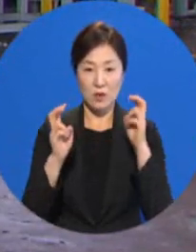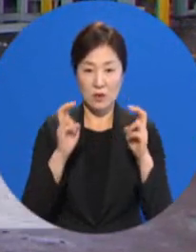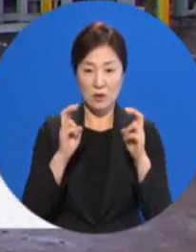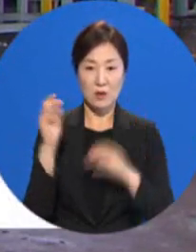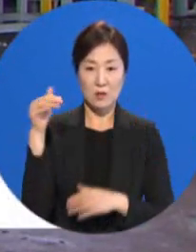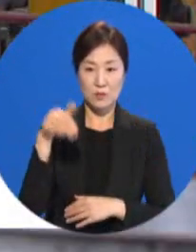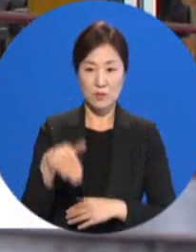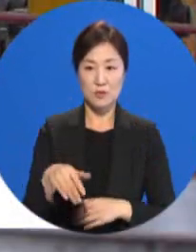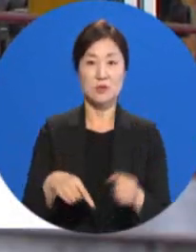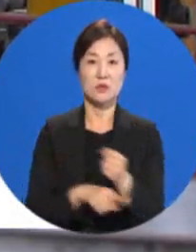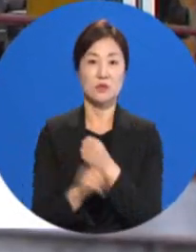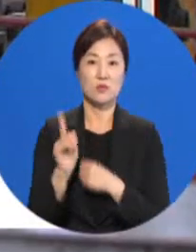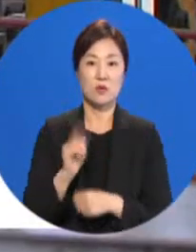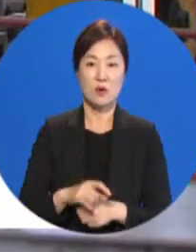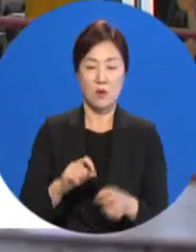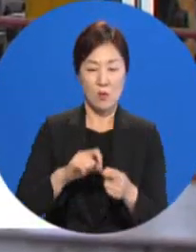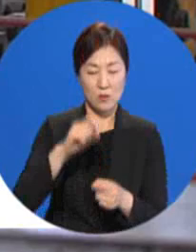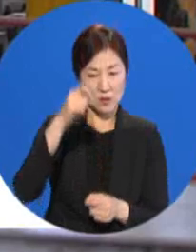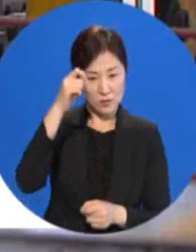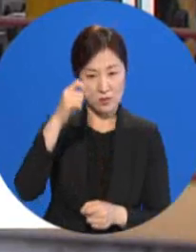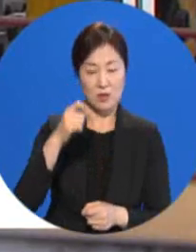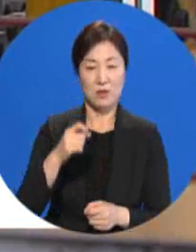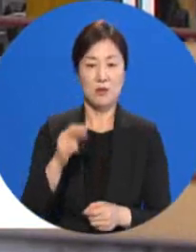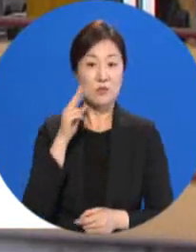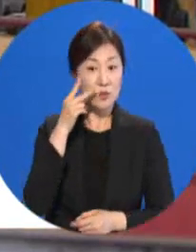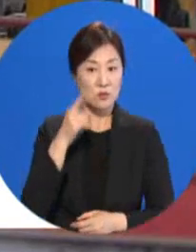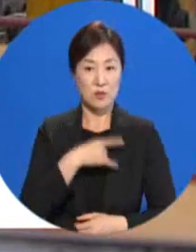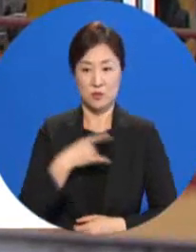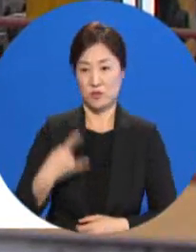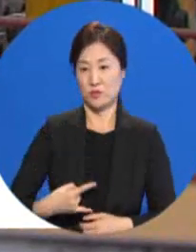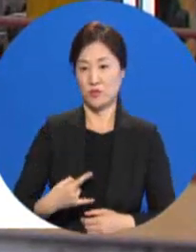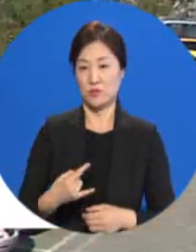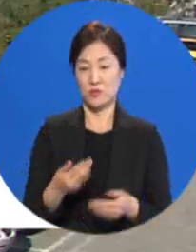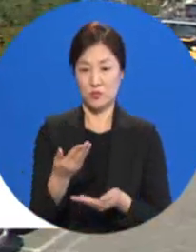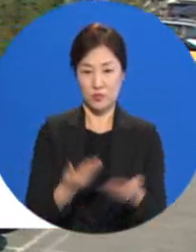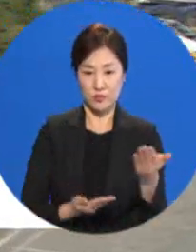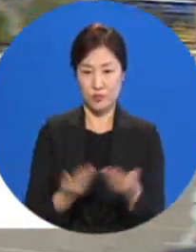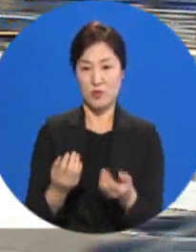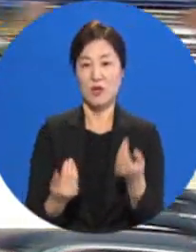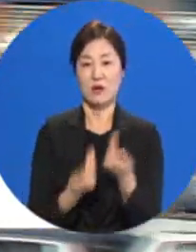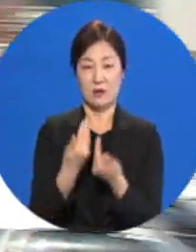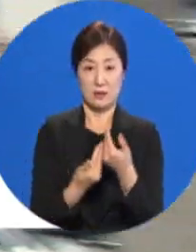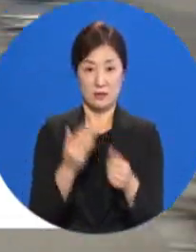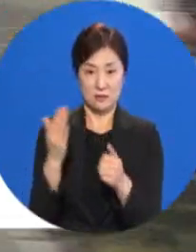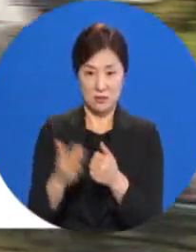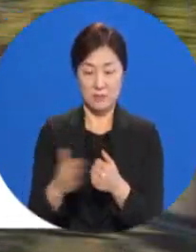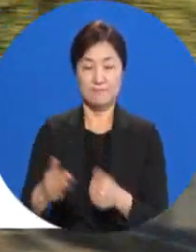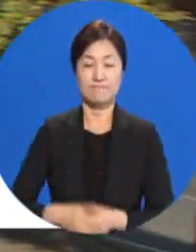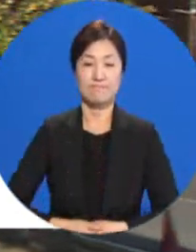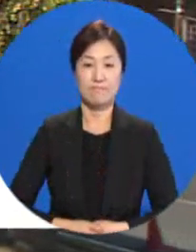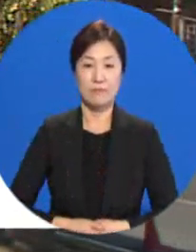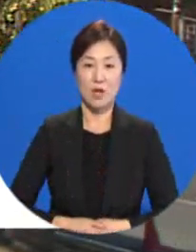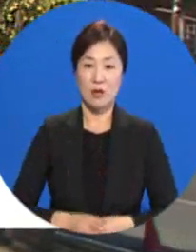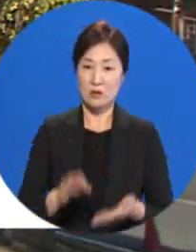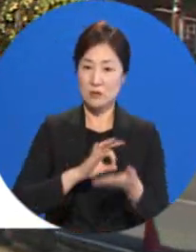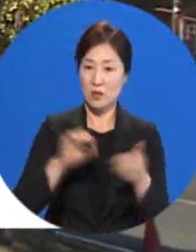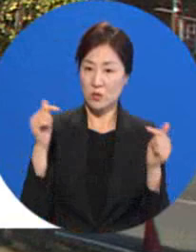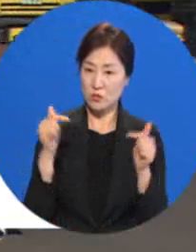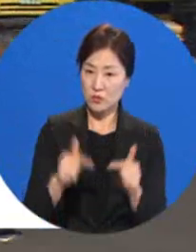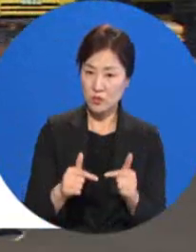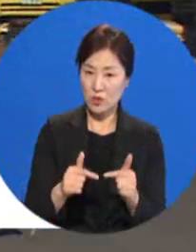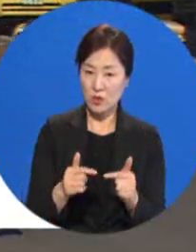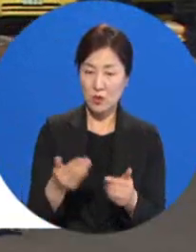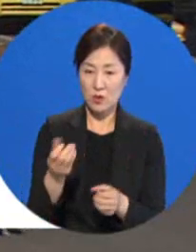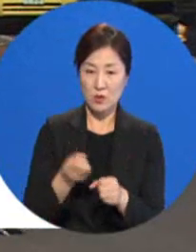가장 큰 이유는 장기화되고 있는 미중 무역 분쟁 때문입니다. 수요가 둔화되면서 수출 물량이 감소하고